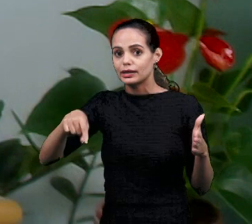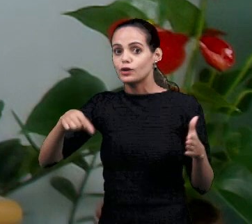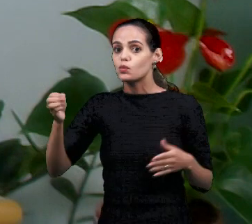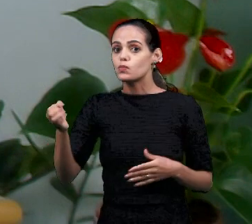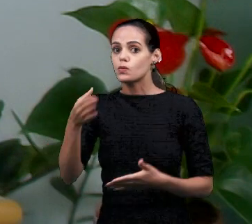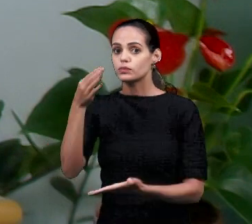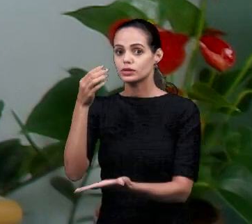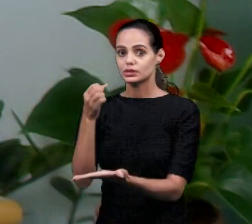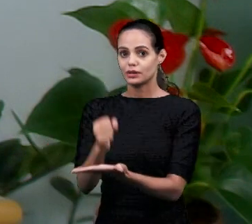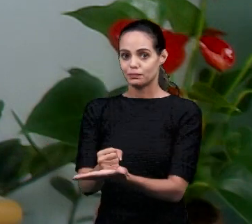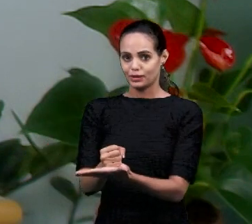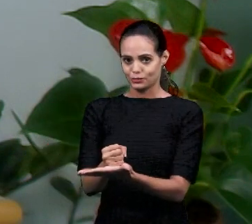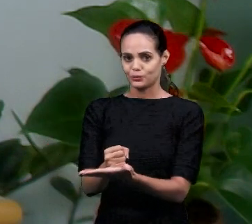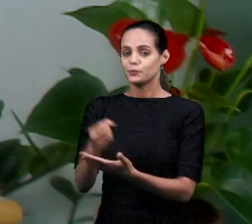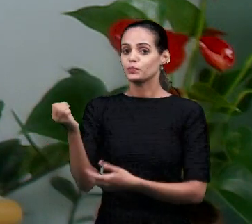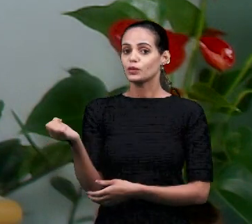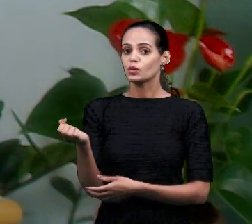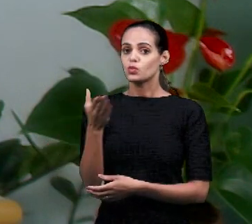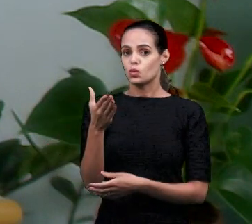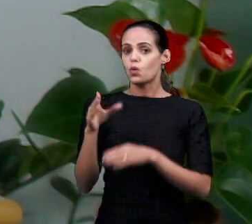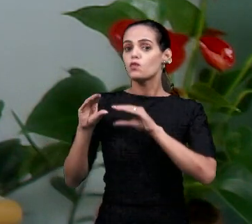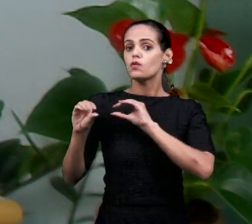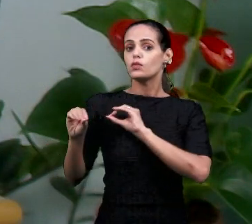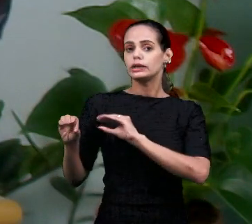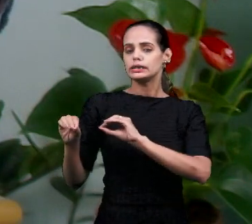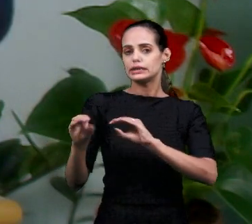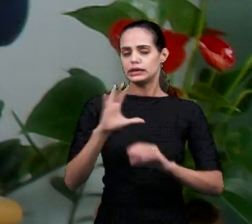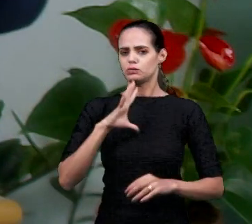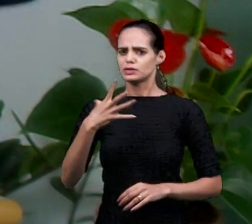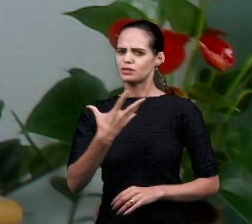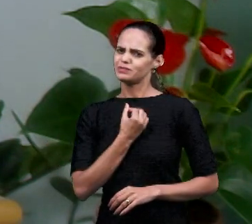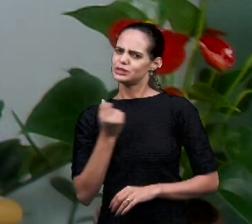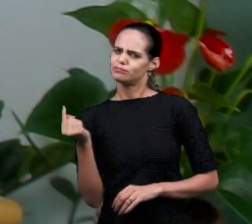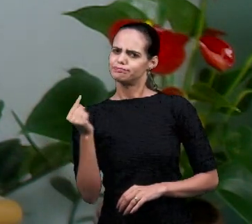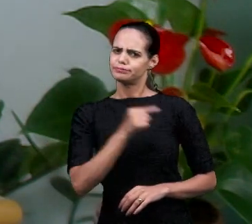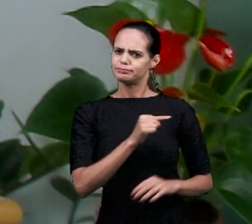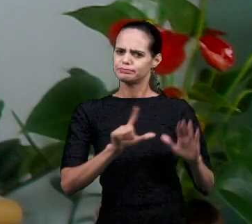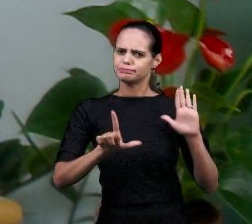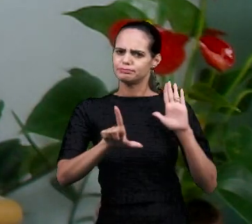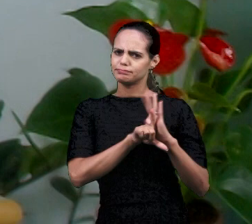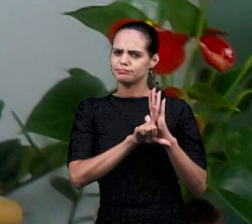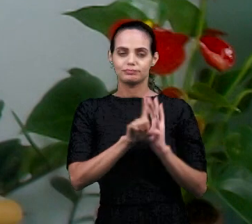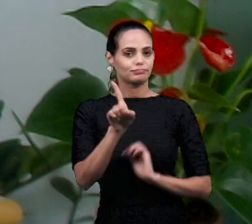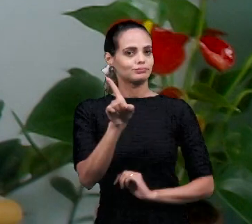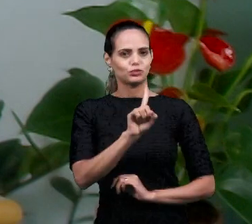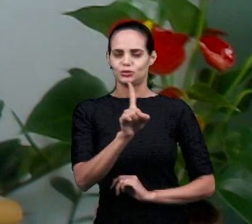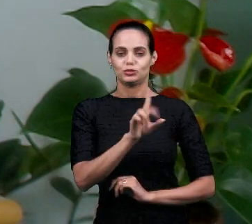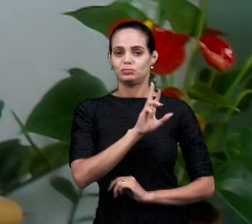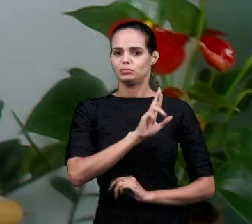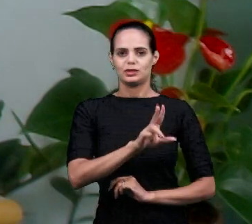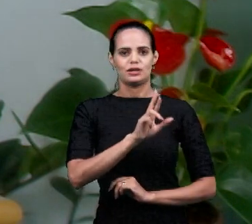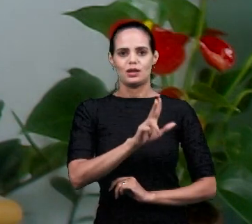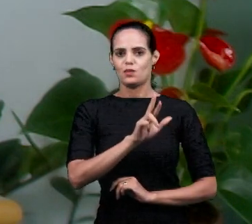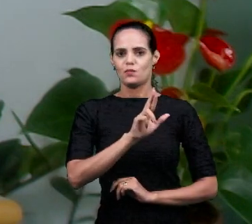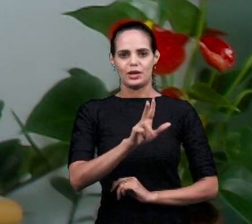nouvel enseignement, le salut, ce n'était plus par la loi, mais ce qui